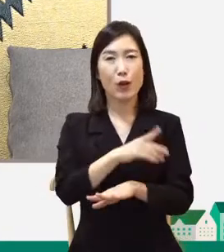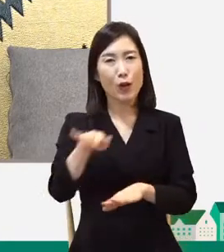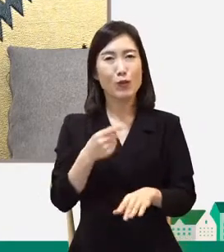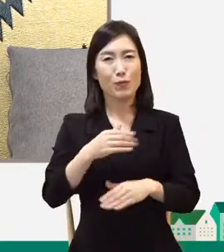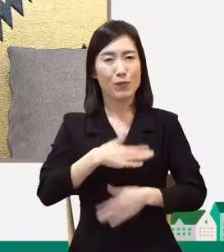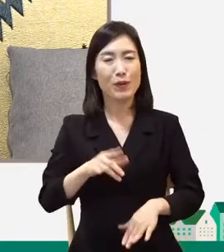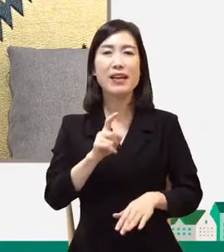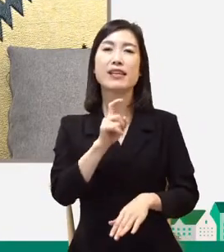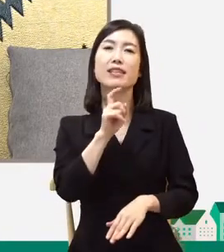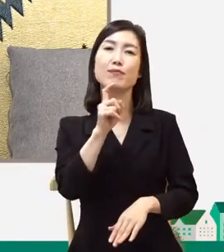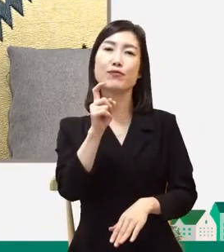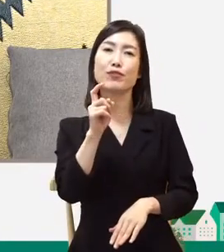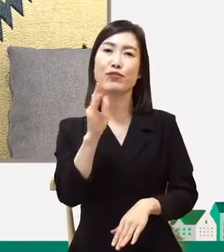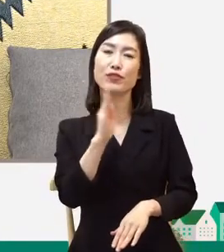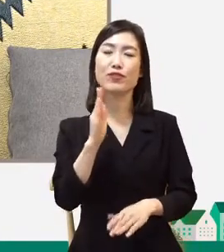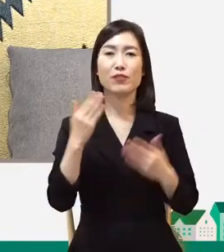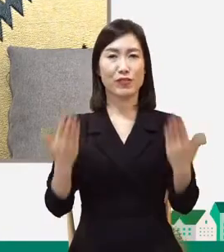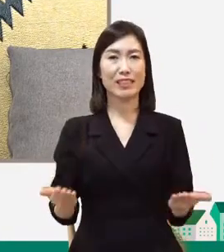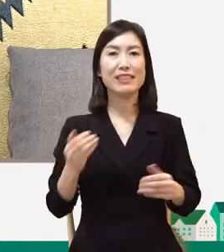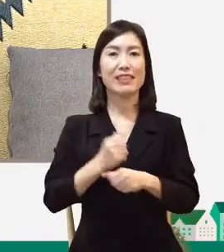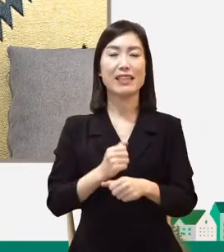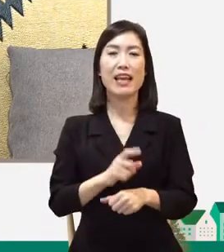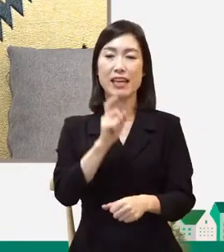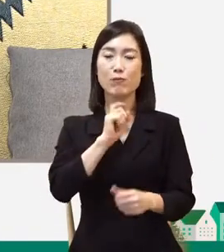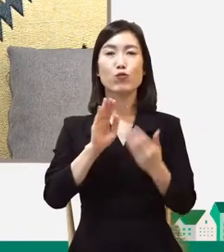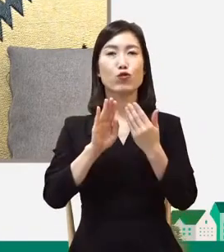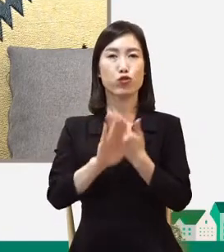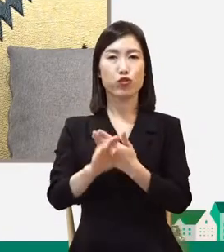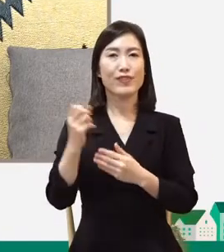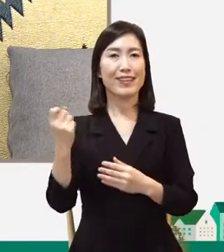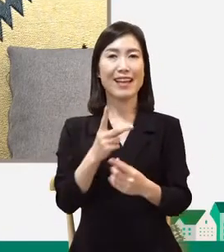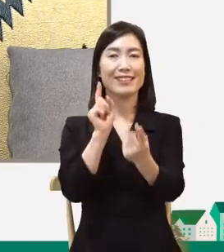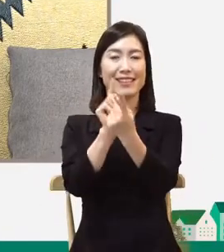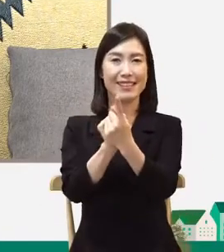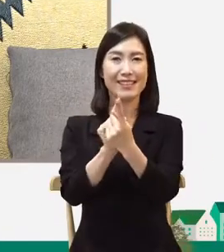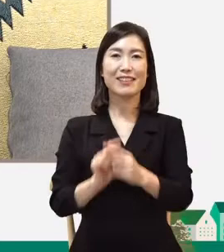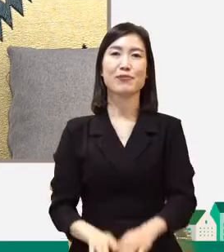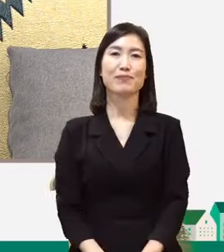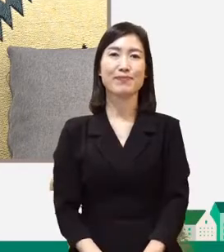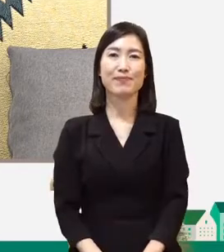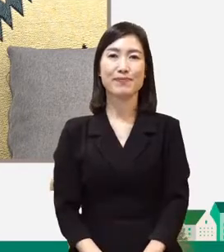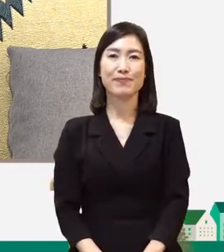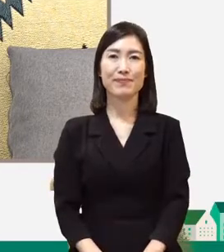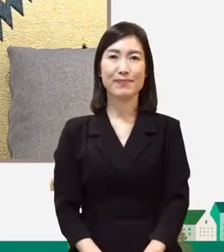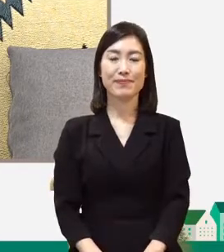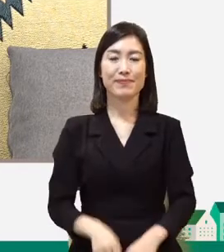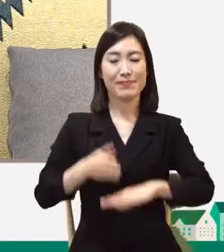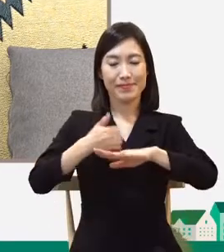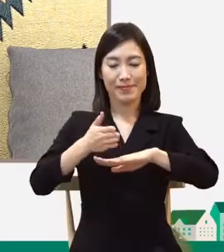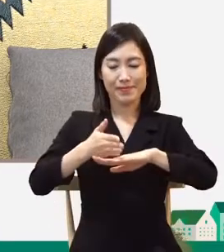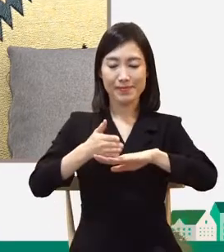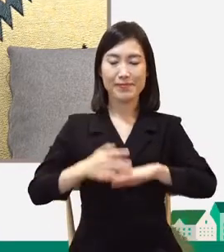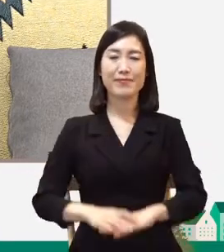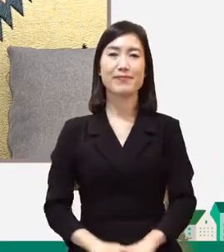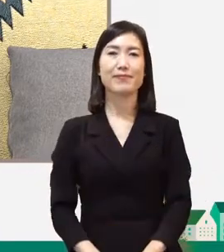휴식 시간을 한 10분 정도 갖겠습니다. 10분 후에 여러분들 다시 뵙겠습니다. 네,